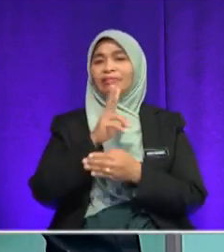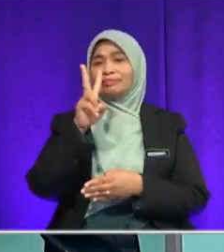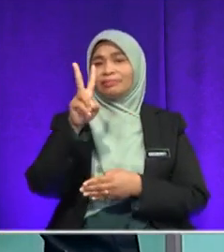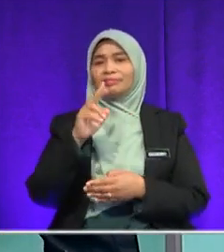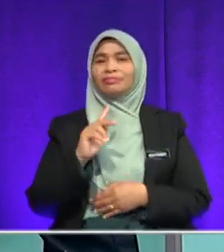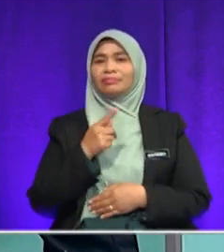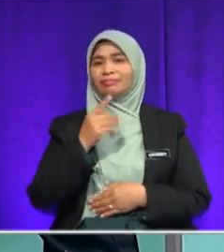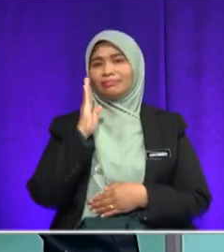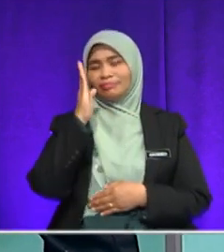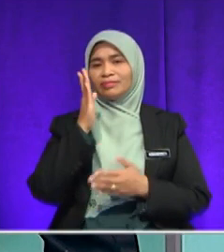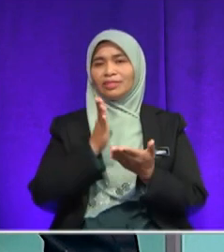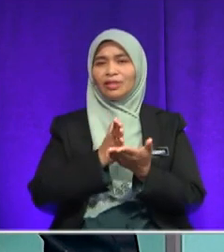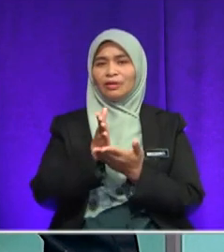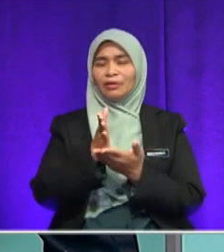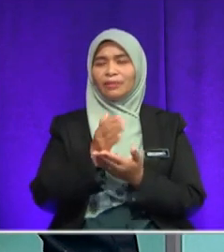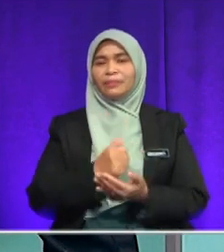teruskan